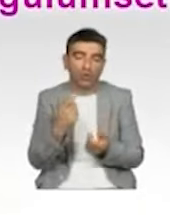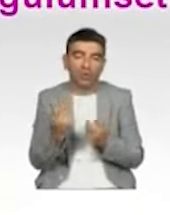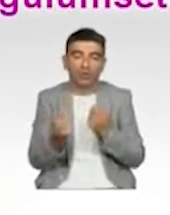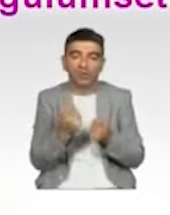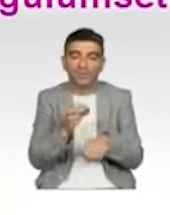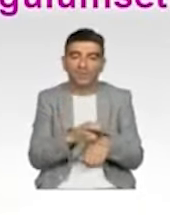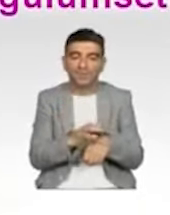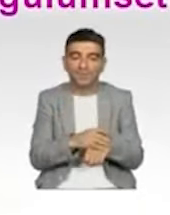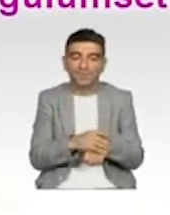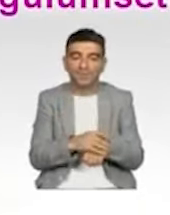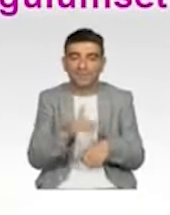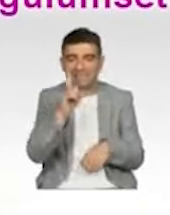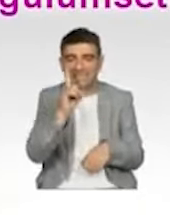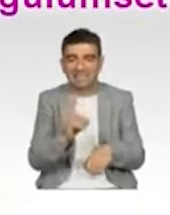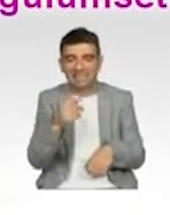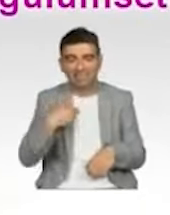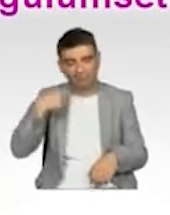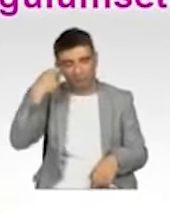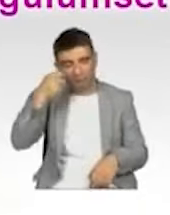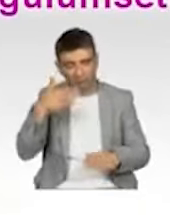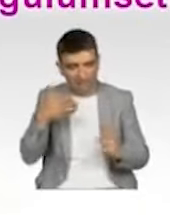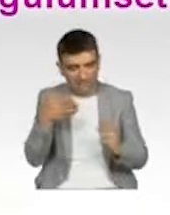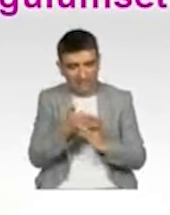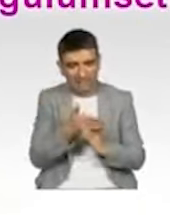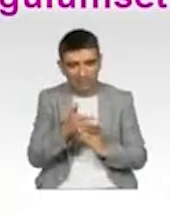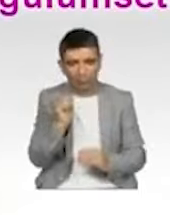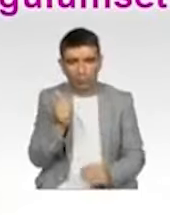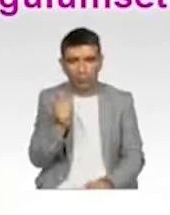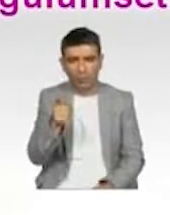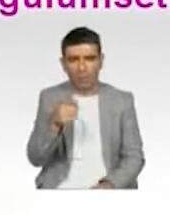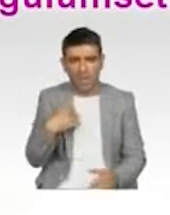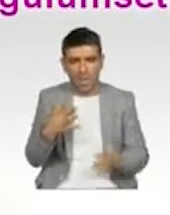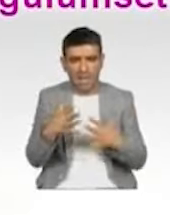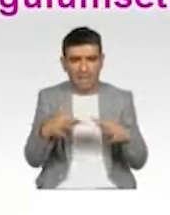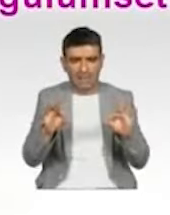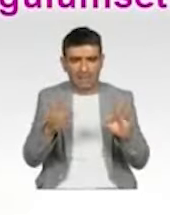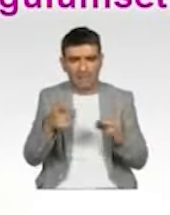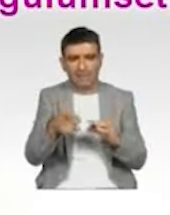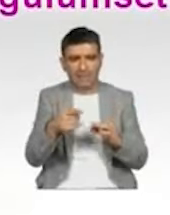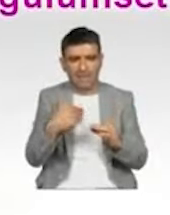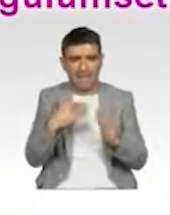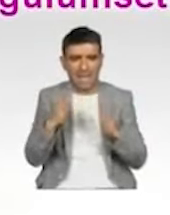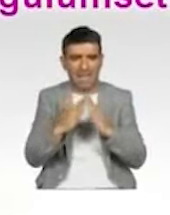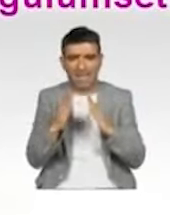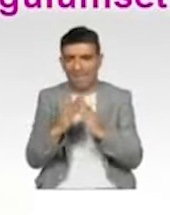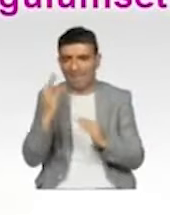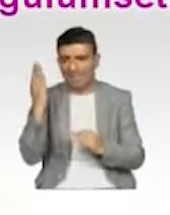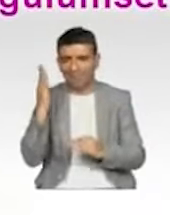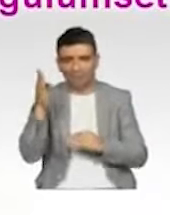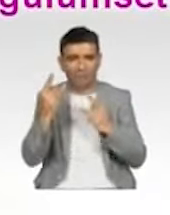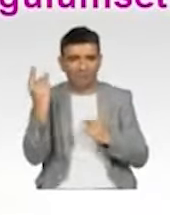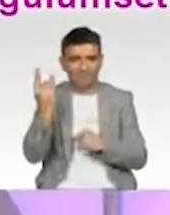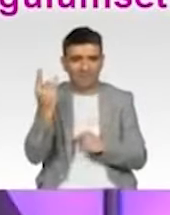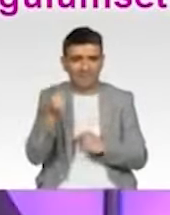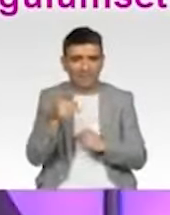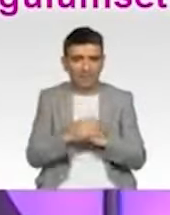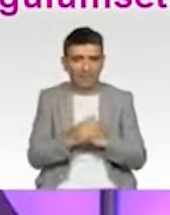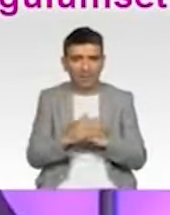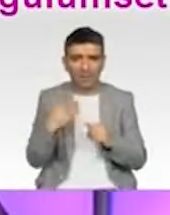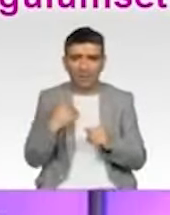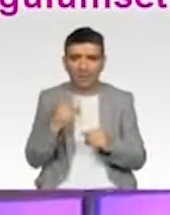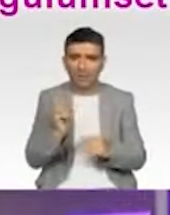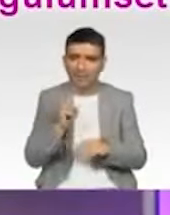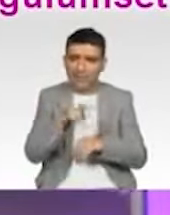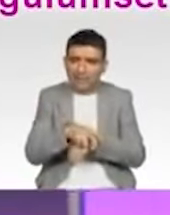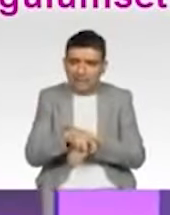En çok seni zorlayan şey neydi? İlk sete gittiğim gün hazırlandım. İşte karavan var. Çünkü ev ev geziyoruz fazla zararda. Karavandan